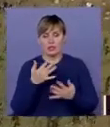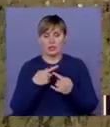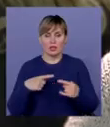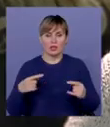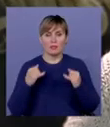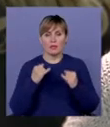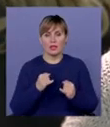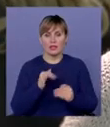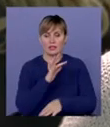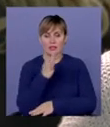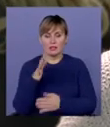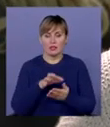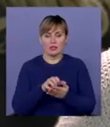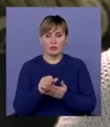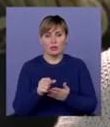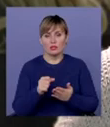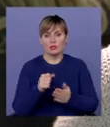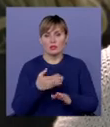деревьев. Снос аварийных деревьев